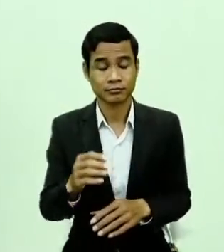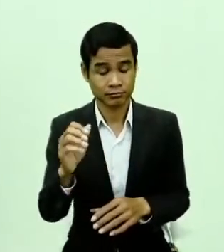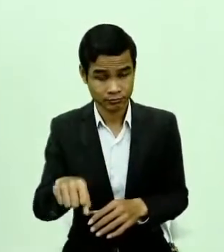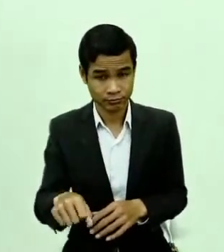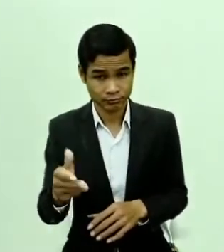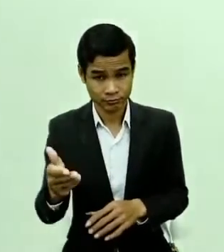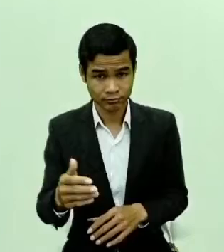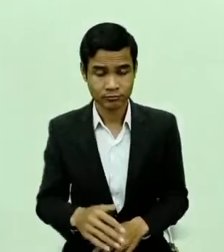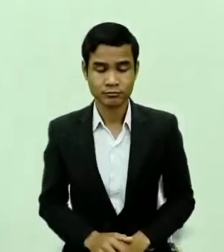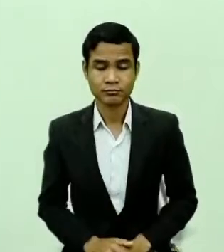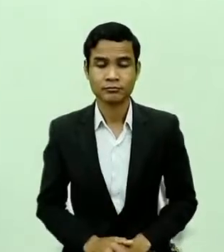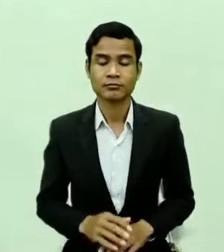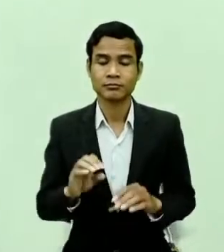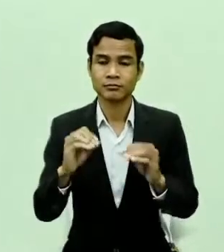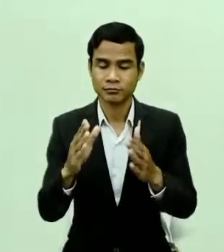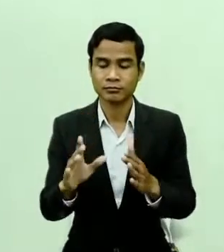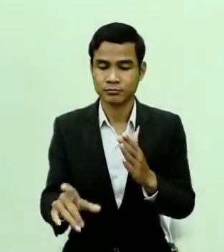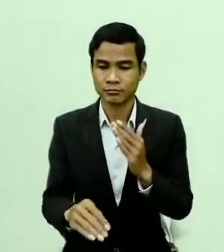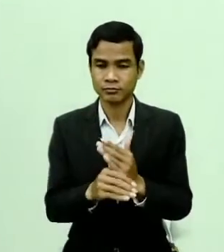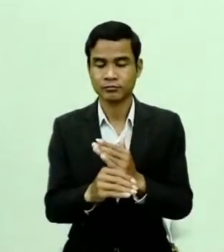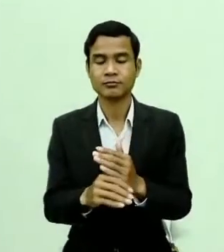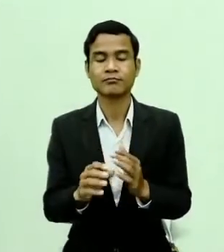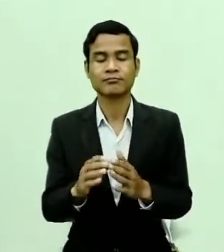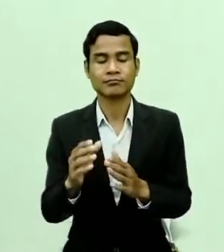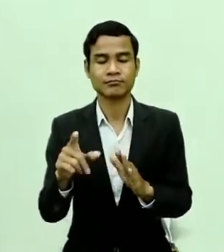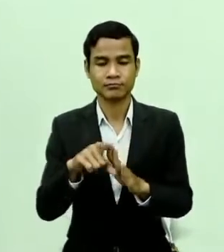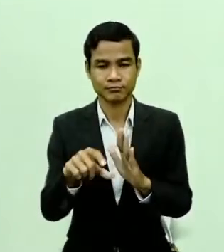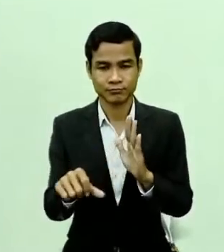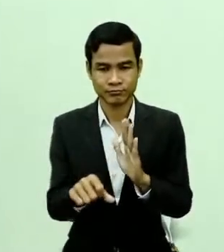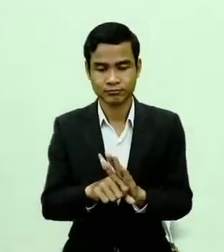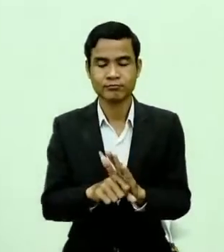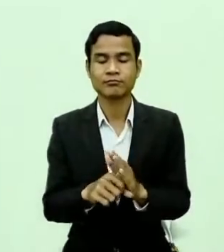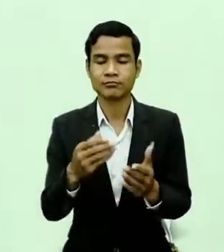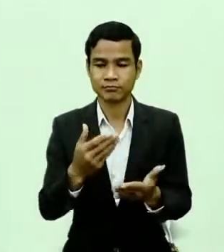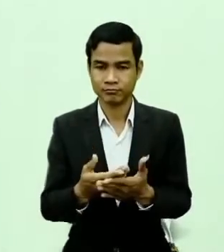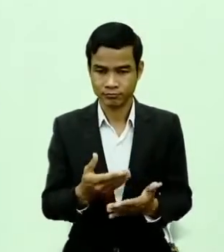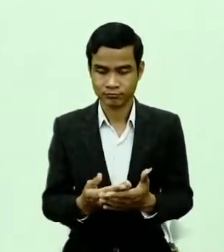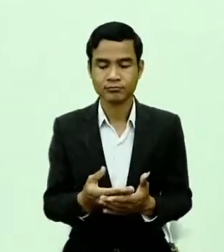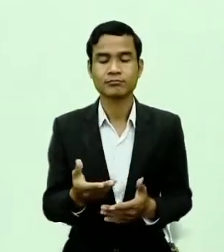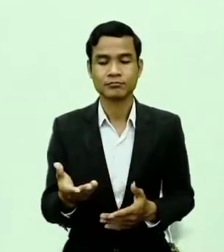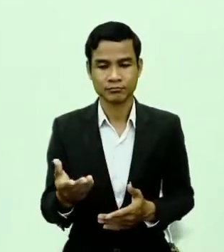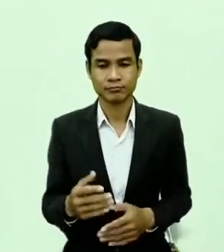nế. Chà này khu sông thám cầm nọt phán ca. Cứ cầm nọt chú mua nó còn ná.